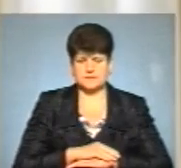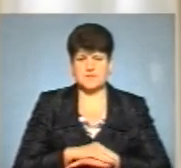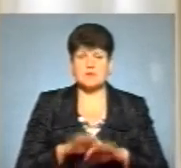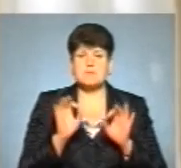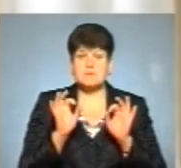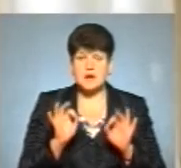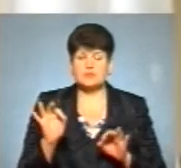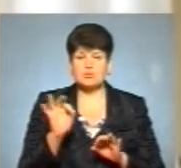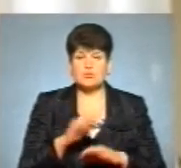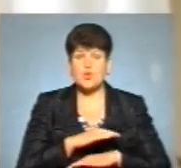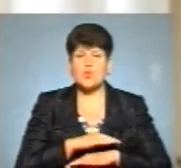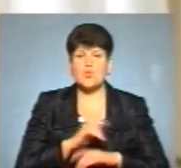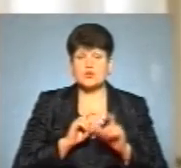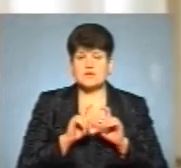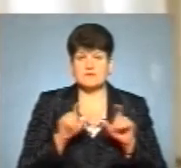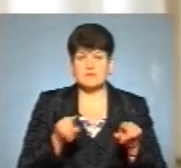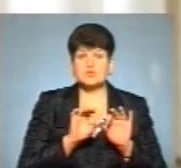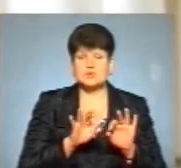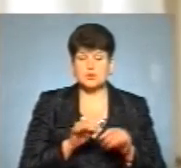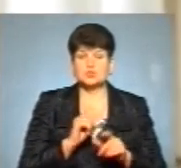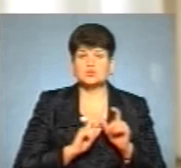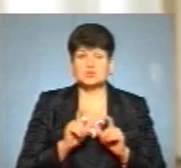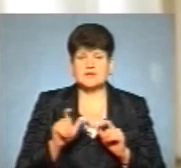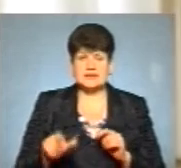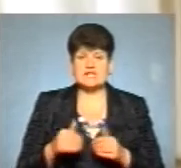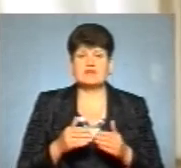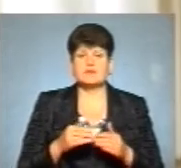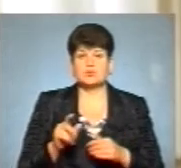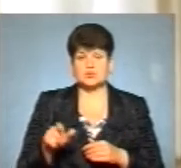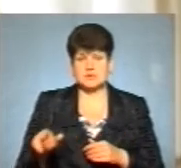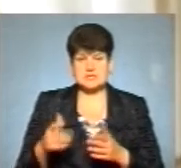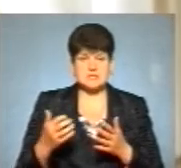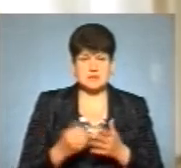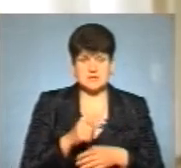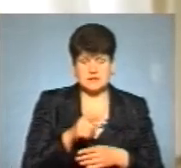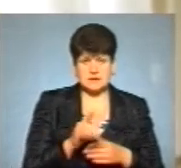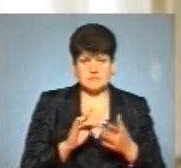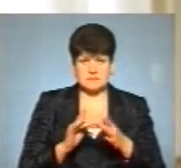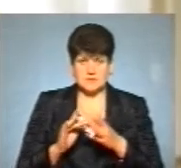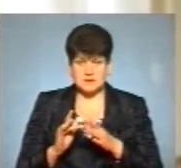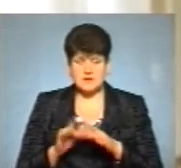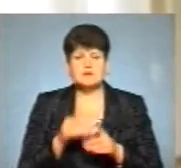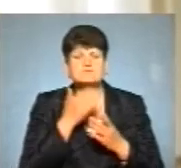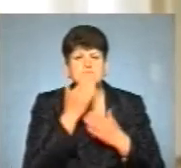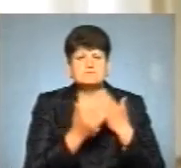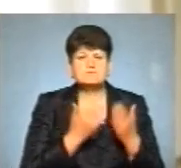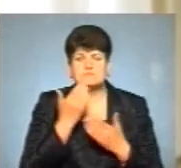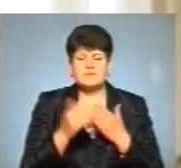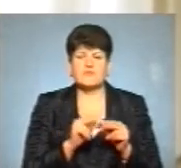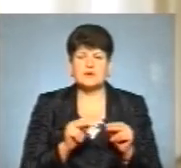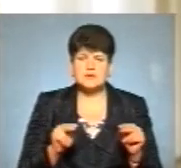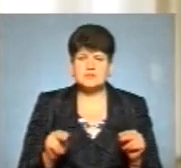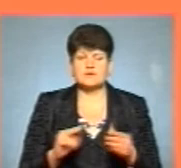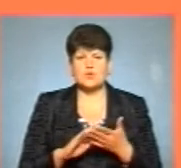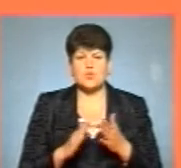про університет вам розкажуть його студенти та випускники. Знайдіть їх у соціальних мережах та розпитайте про викладачів і